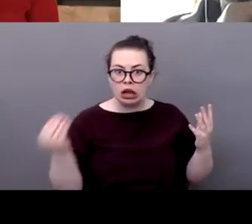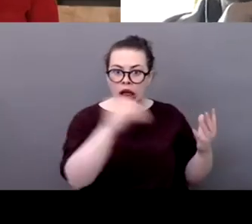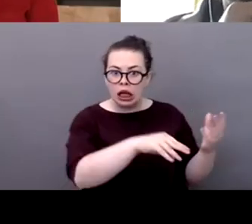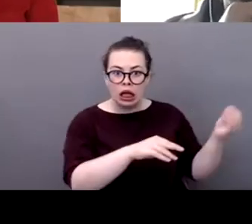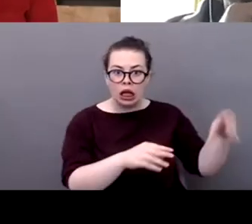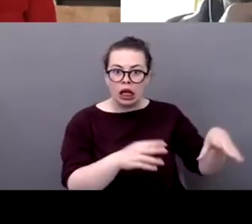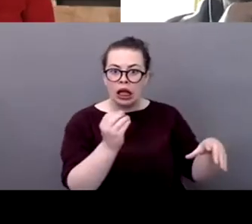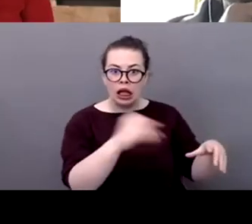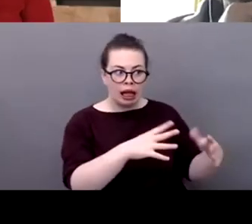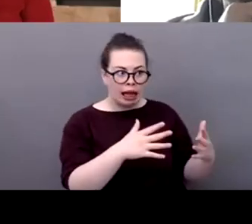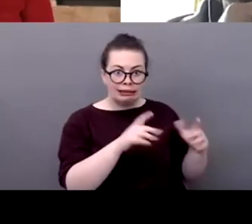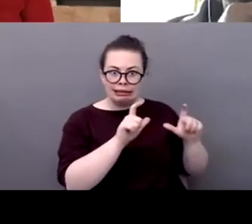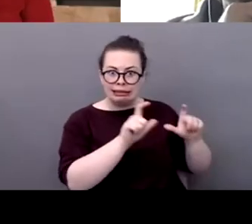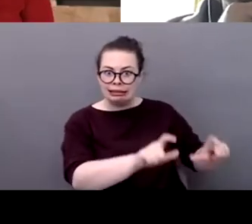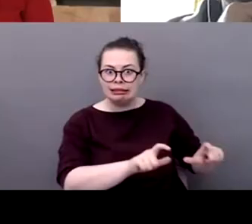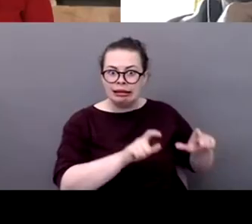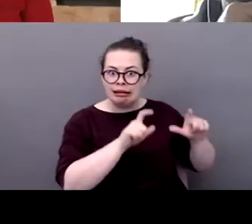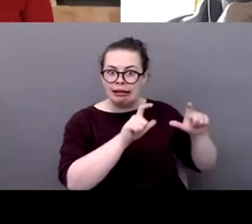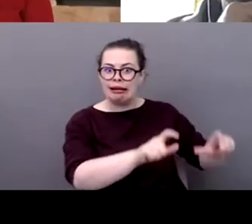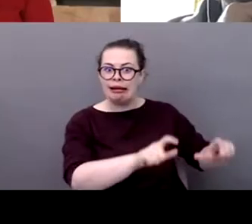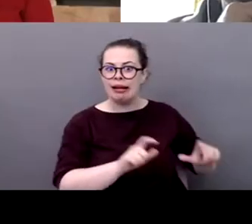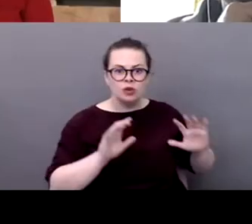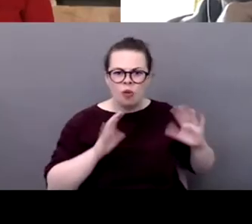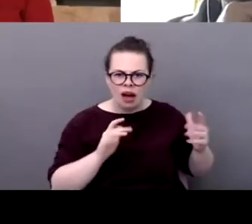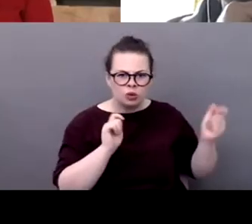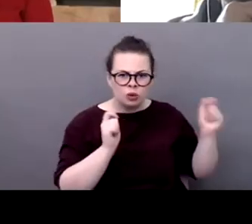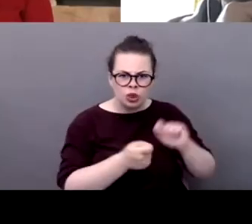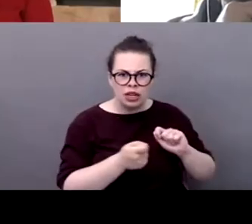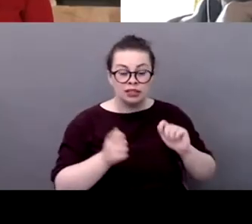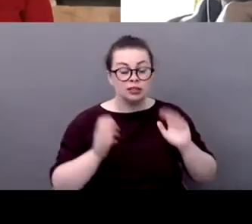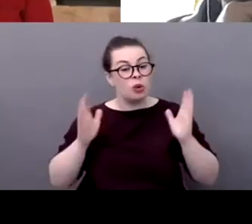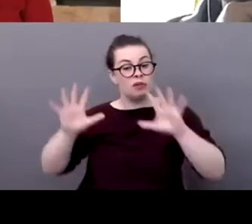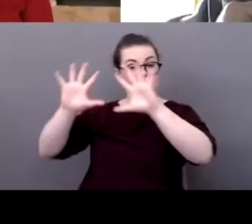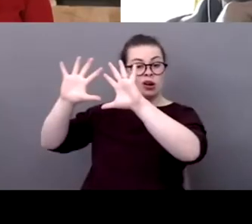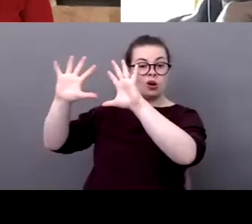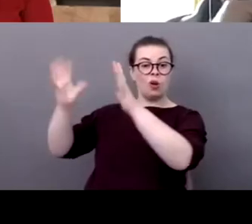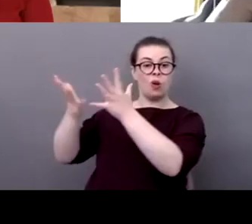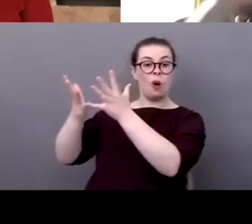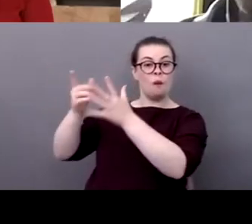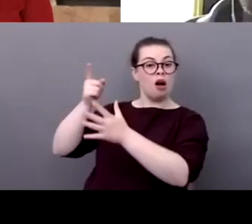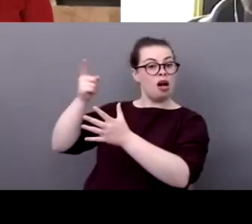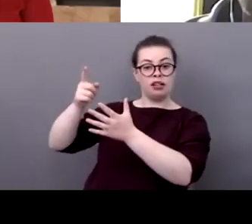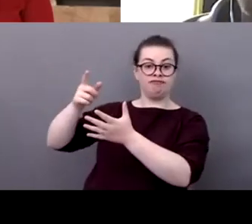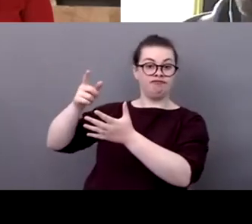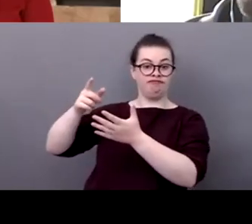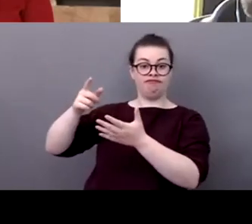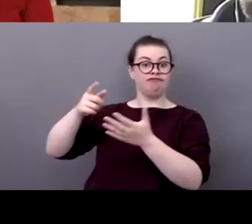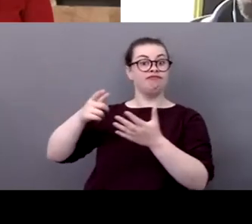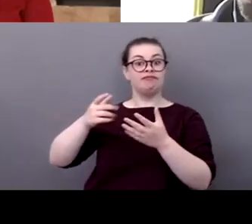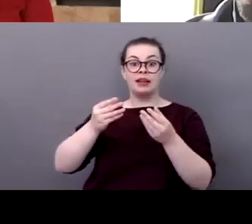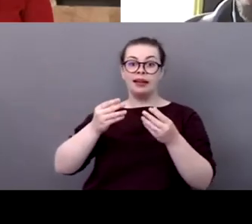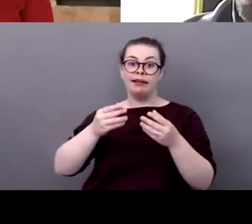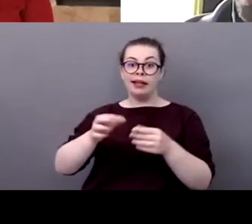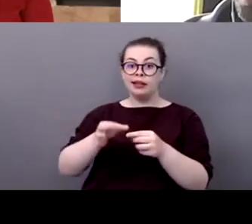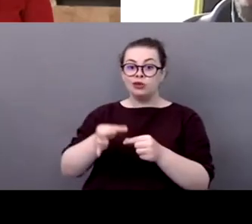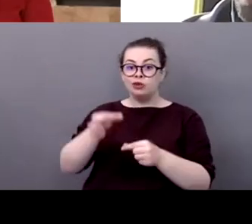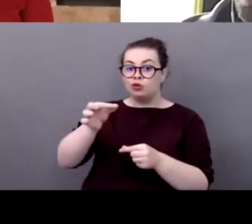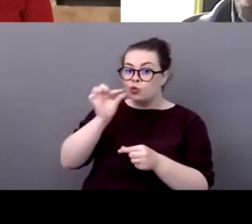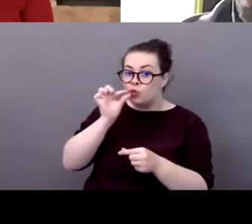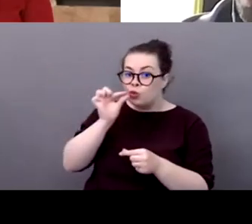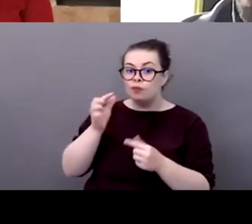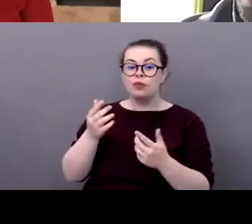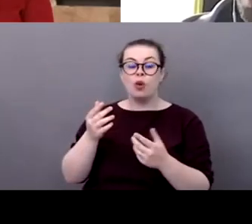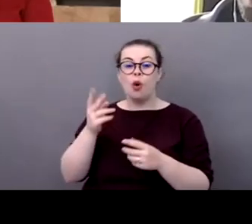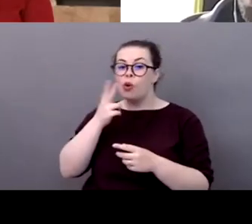mondiale d'interdiction de plastique à usage unique, notamment tels que les cotons-tiges, les gobelets à usage unique, essayer